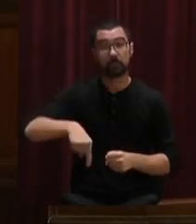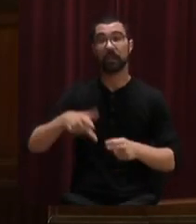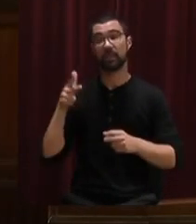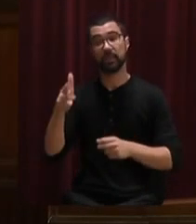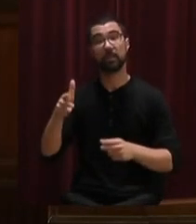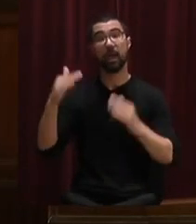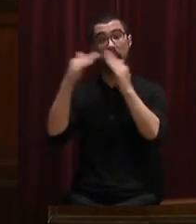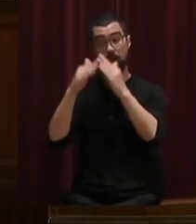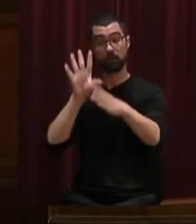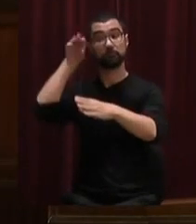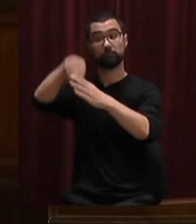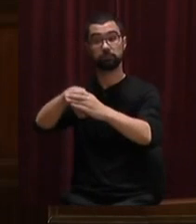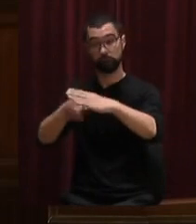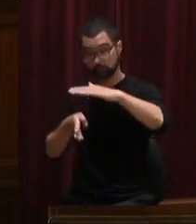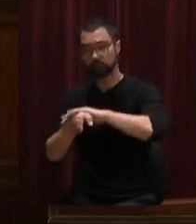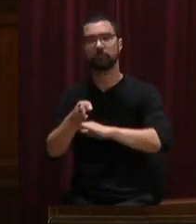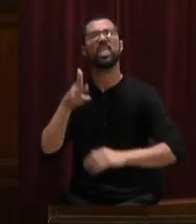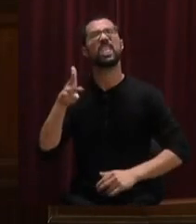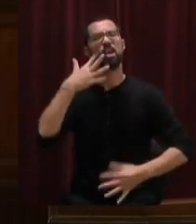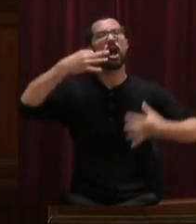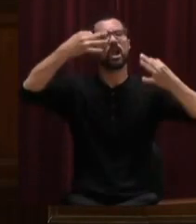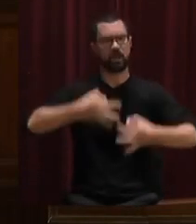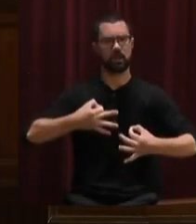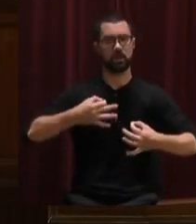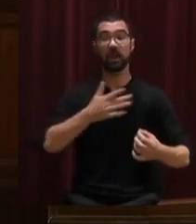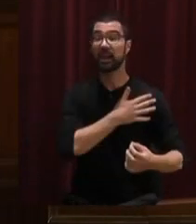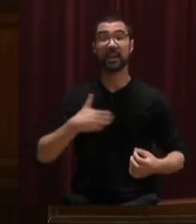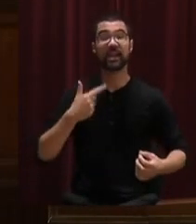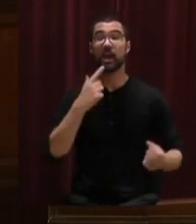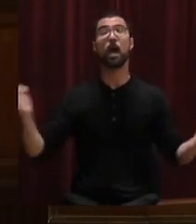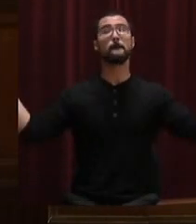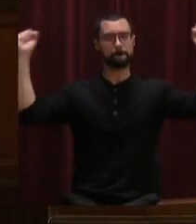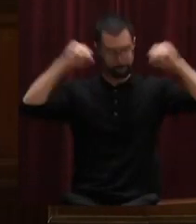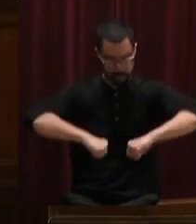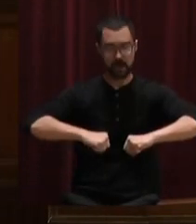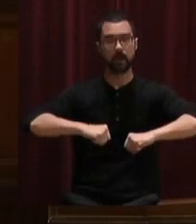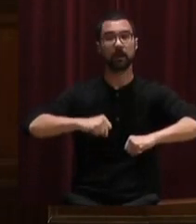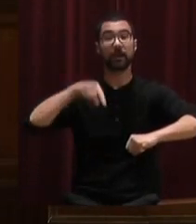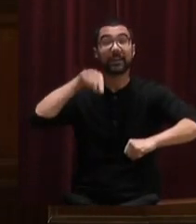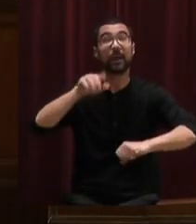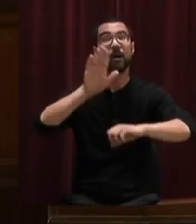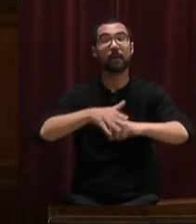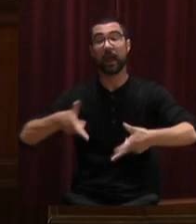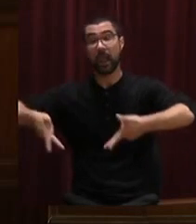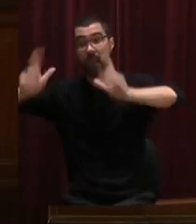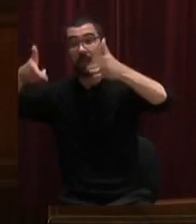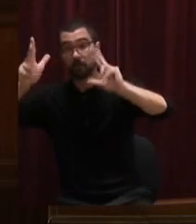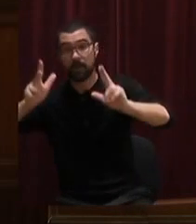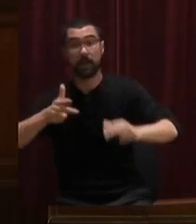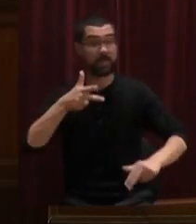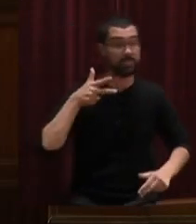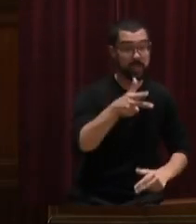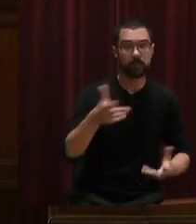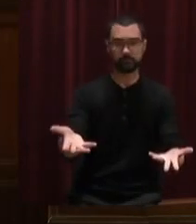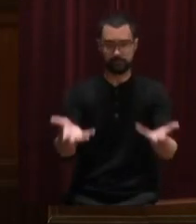l'habitatge en un dret real. Un pacte per, cinquè, guanyar més drets i llibertats, perquè al centre